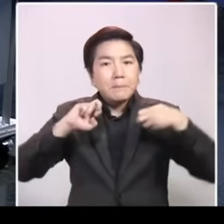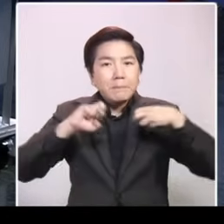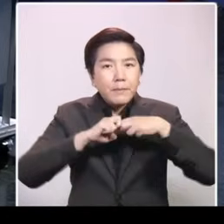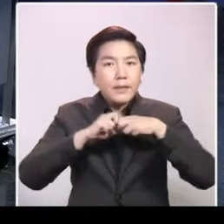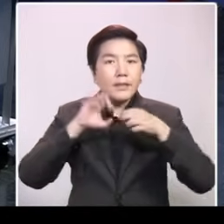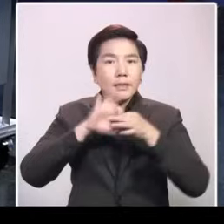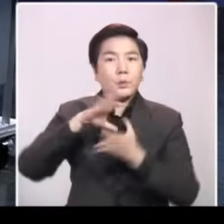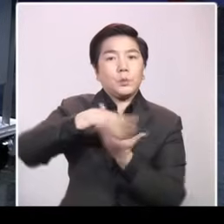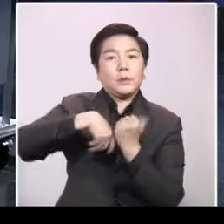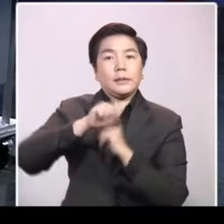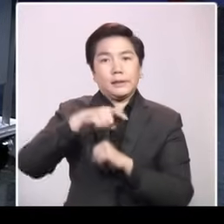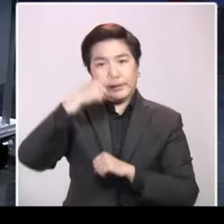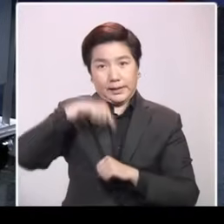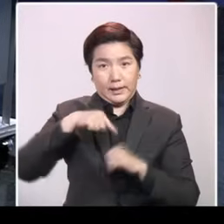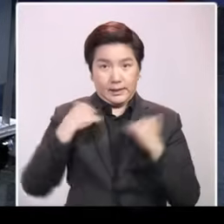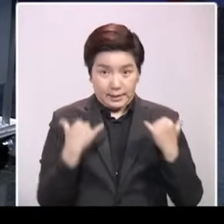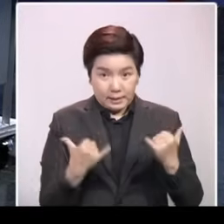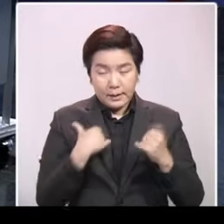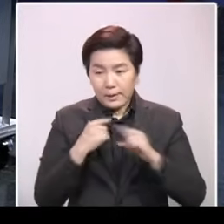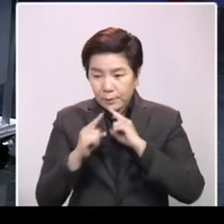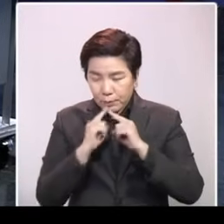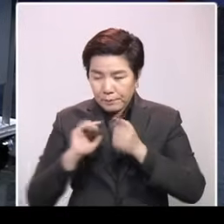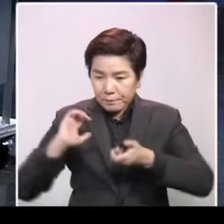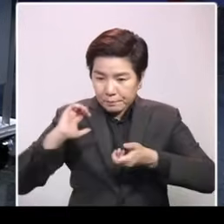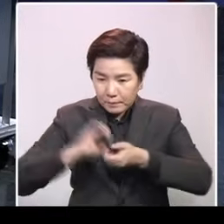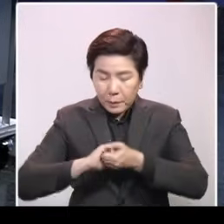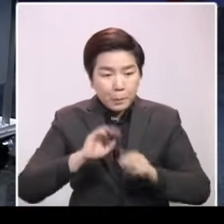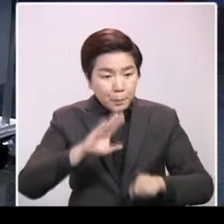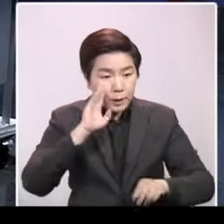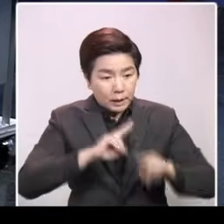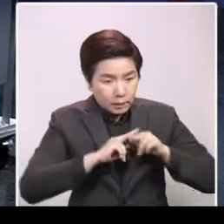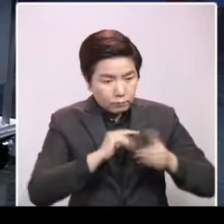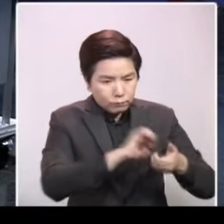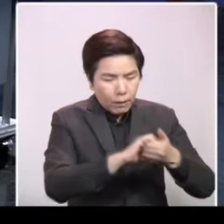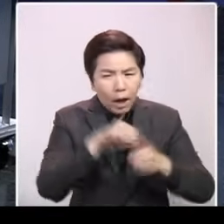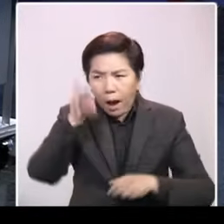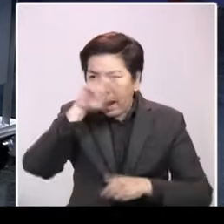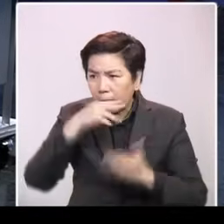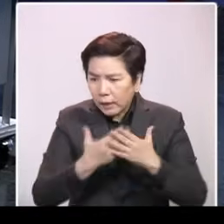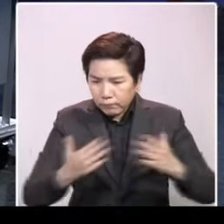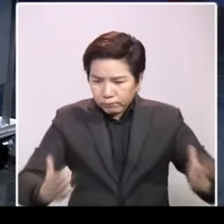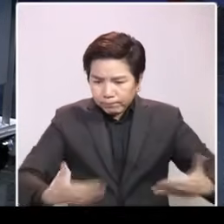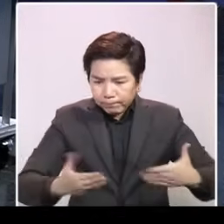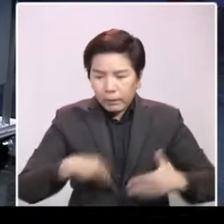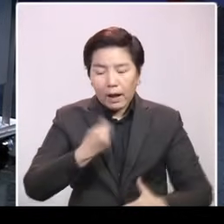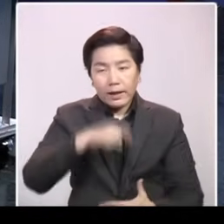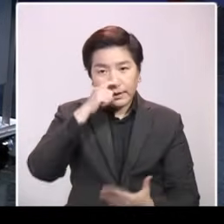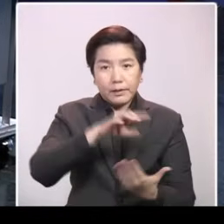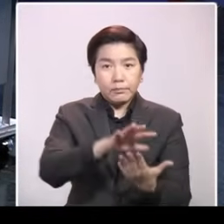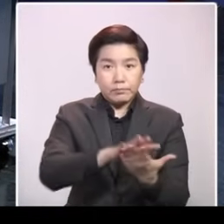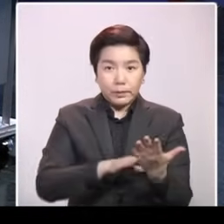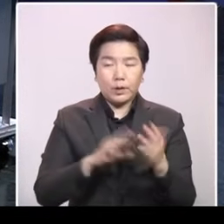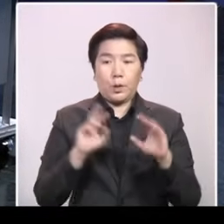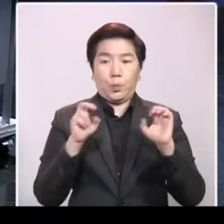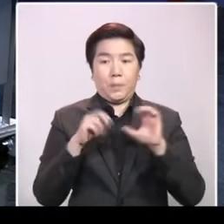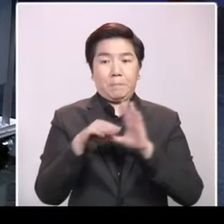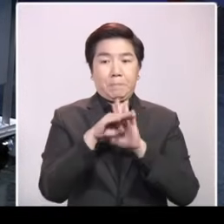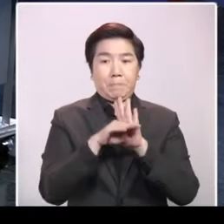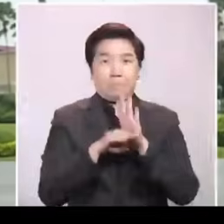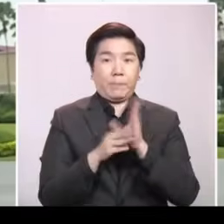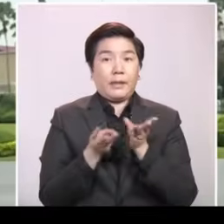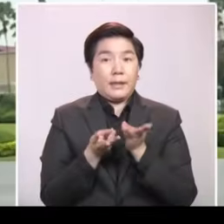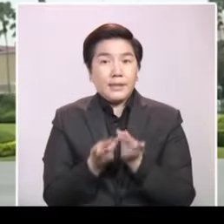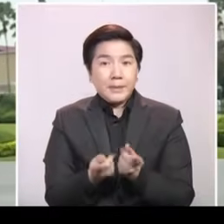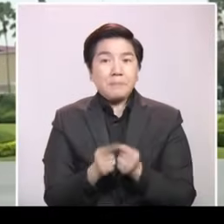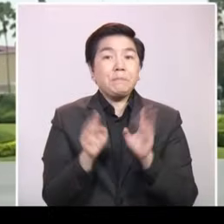ปัญหาเศรษฐกิจประเทศนะคะและยังเร่งจับมือกับเอกชนหารายได้ใหม่เข้าสู่ประเทศด้วยวาระในการคุยกันหรือว่าราย